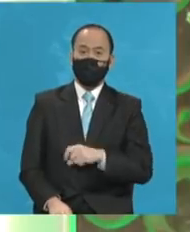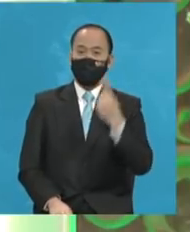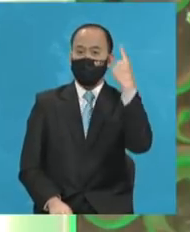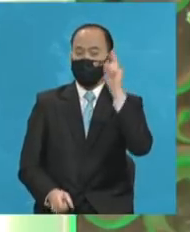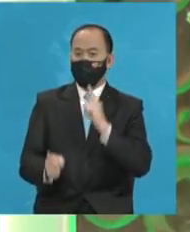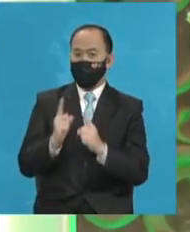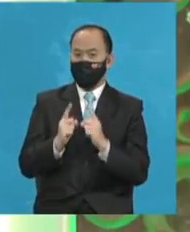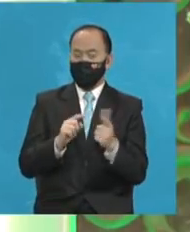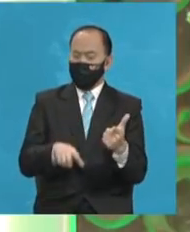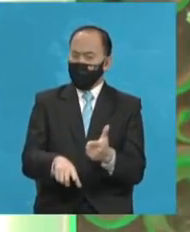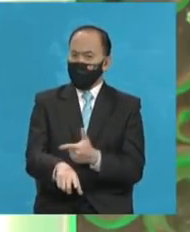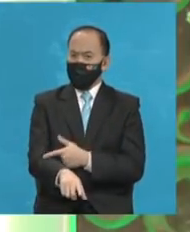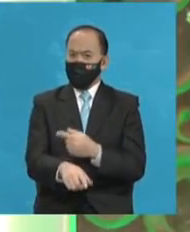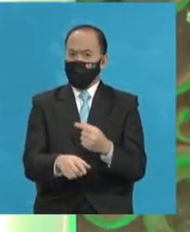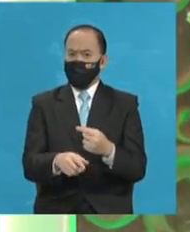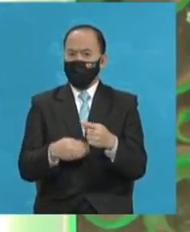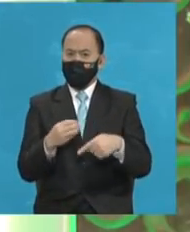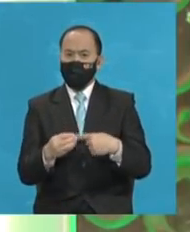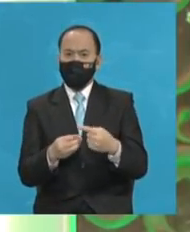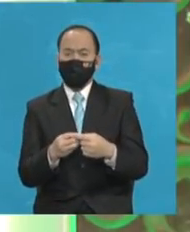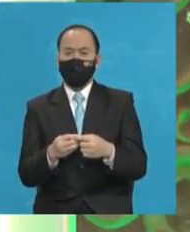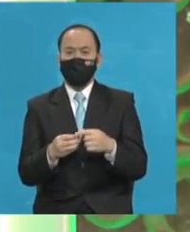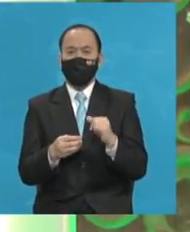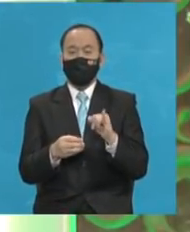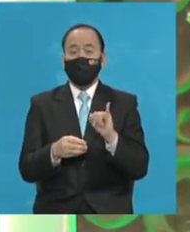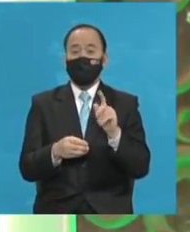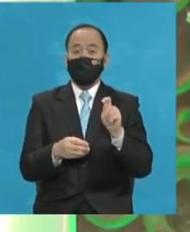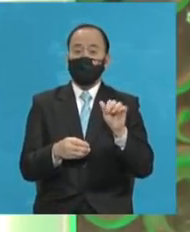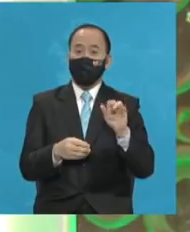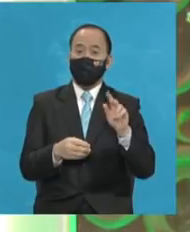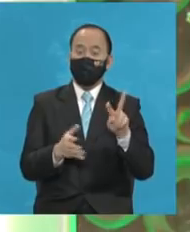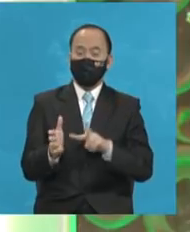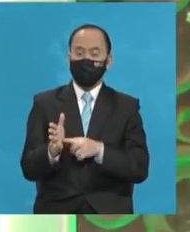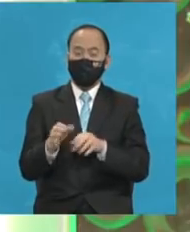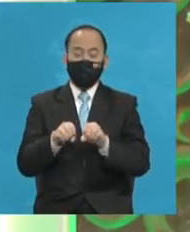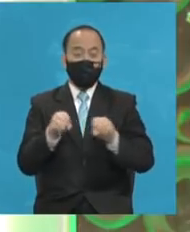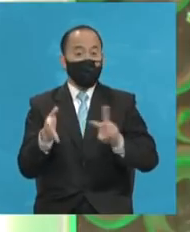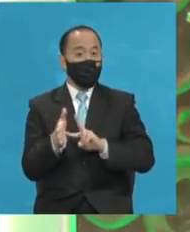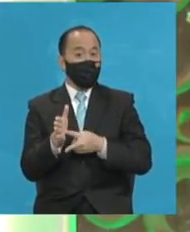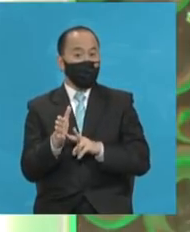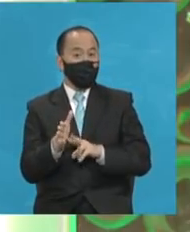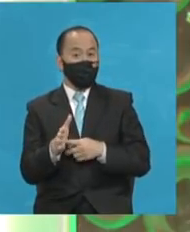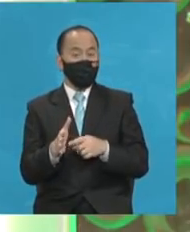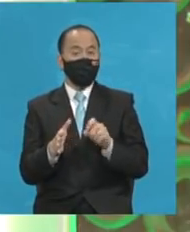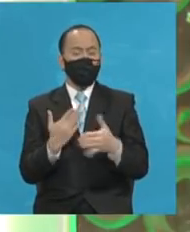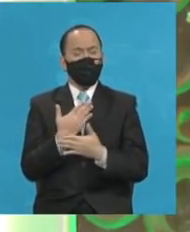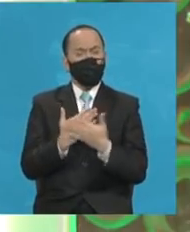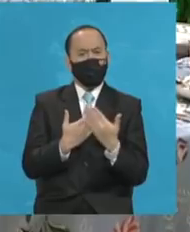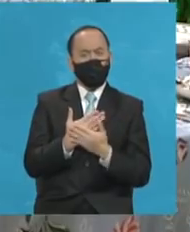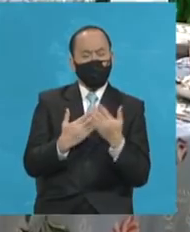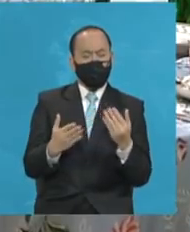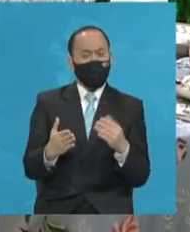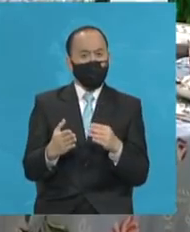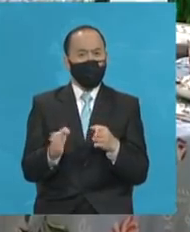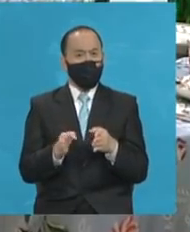lanjut mengenai pengikir Affan bersama CJ lu aksi nasi tentunya bakal memudahkan perjalanan